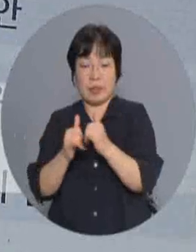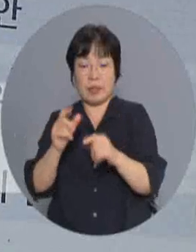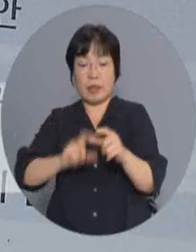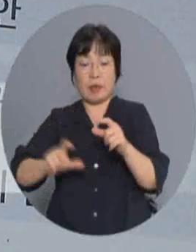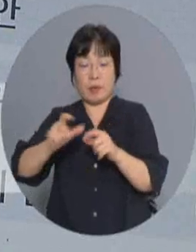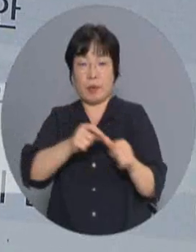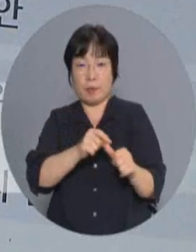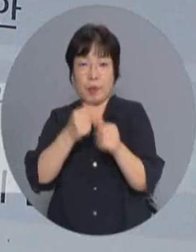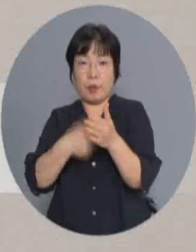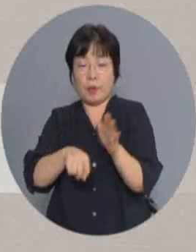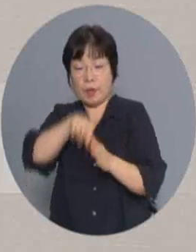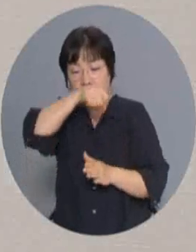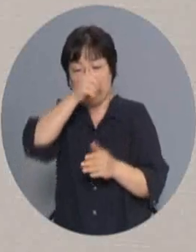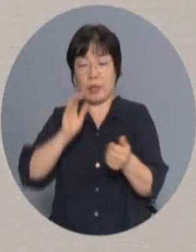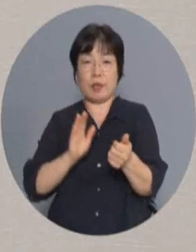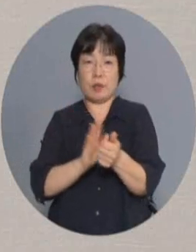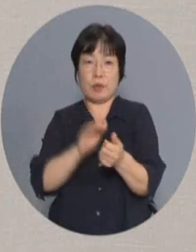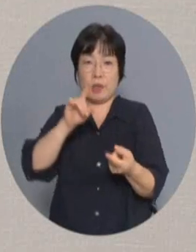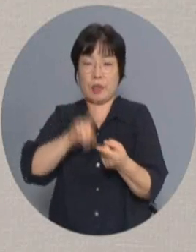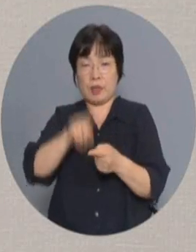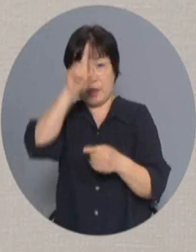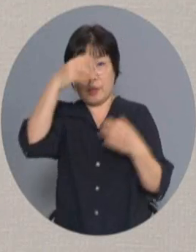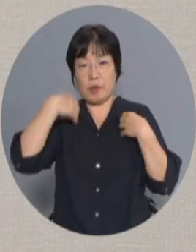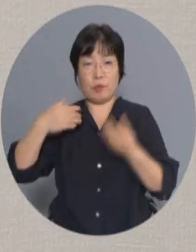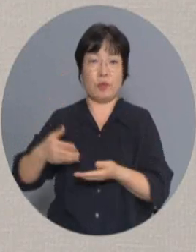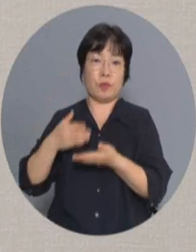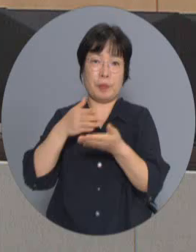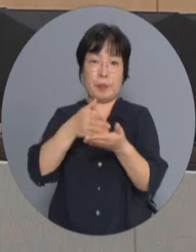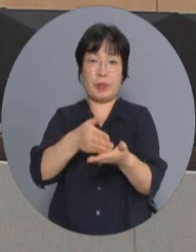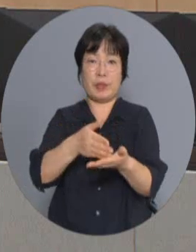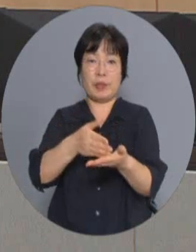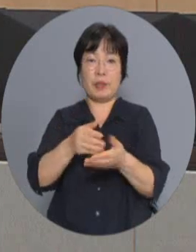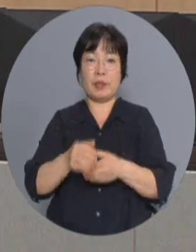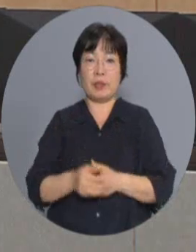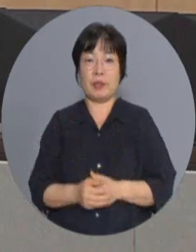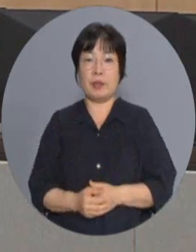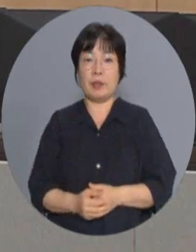인력 보강 등을 위해 예산 지원 방안을 마련할 것을 정부에 요구했습니다.